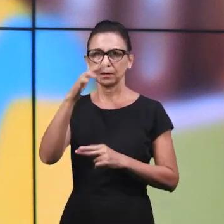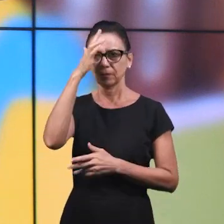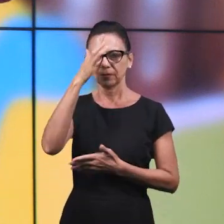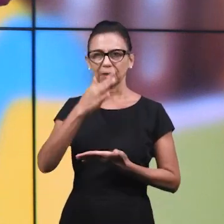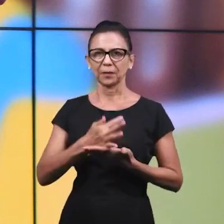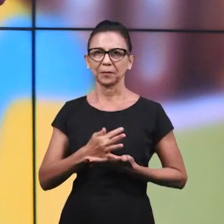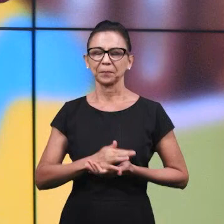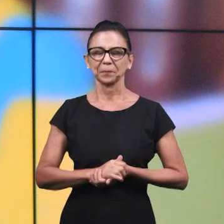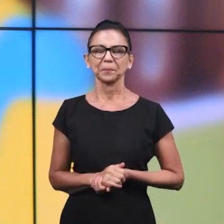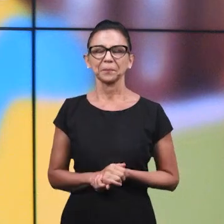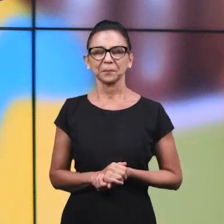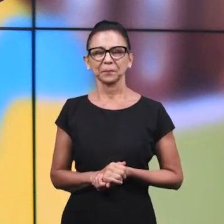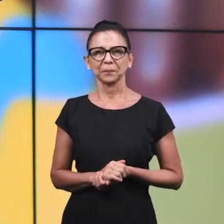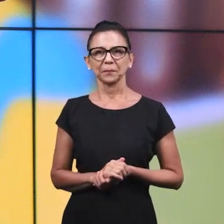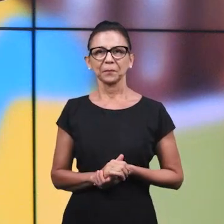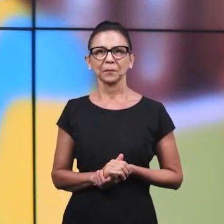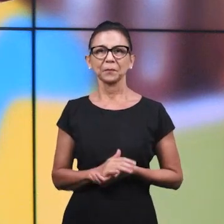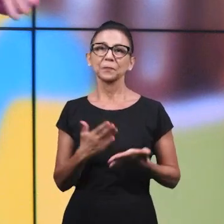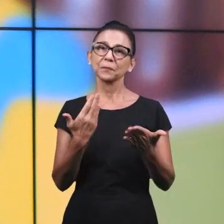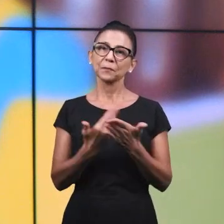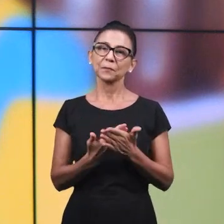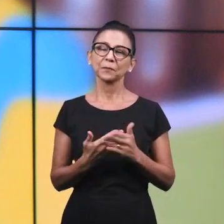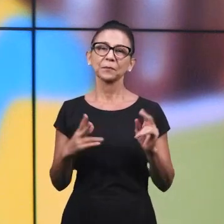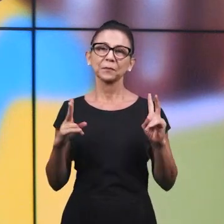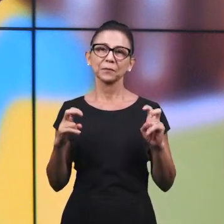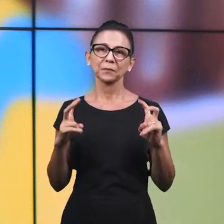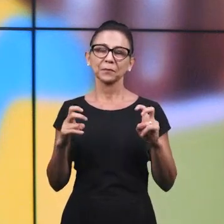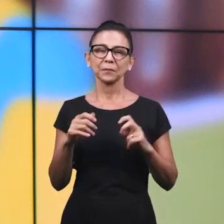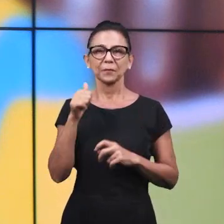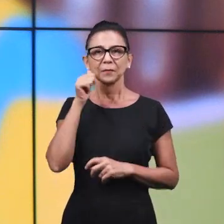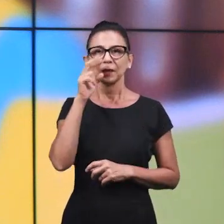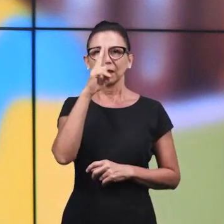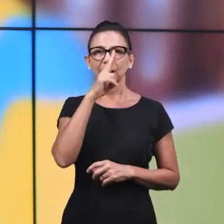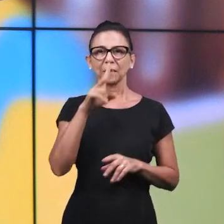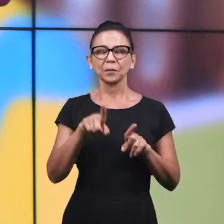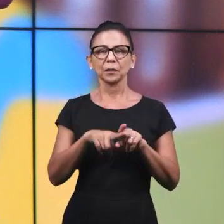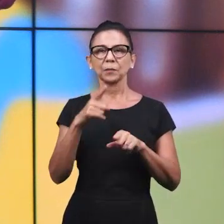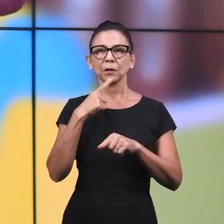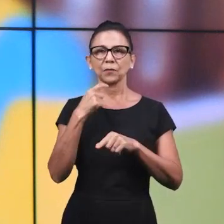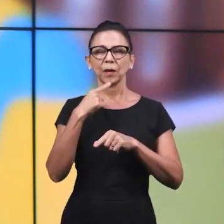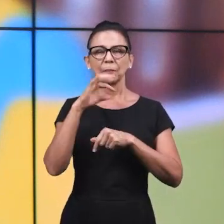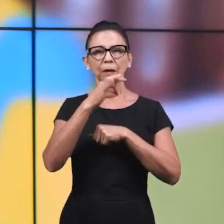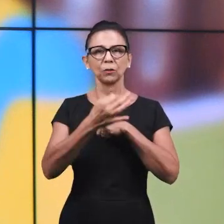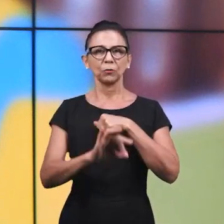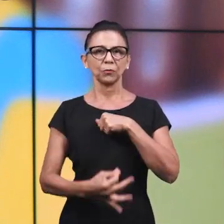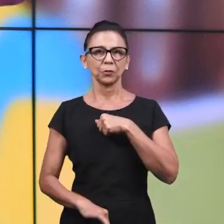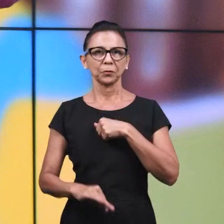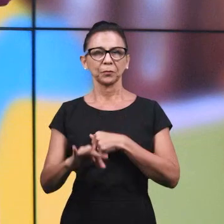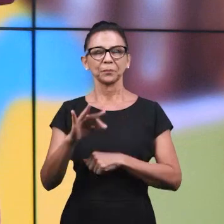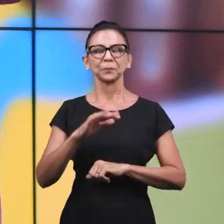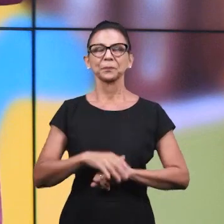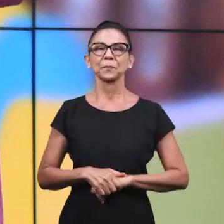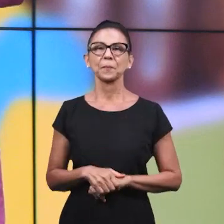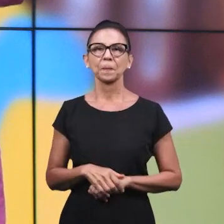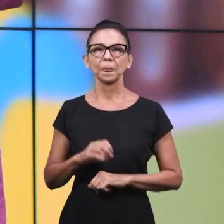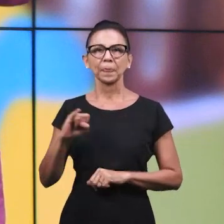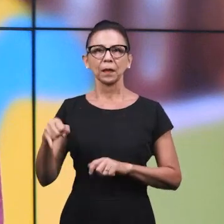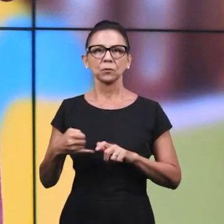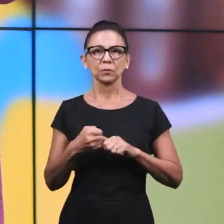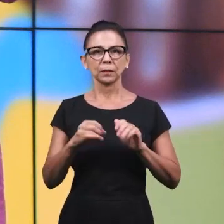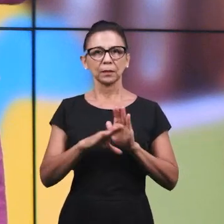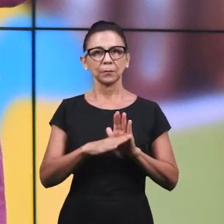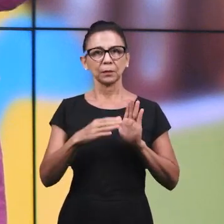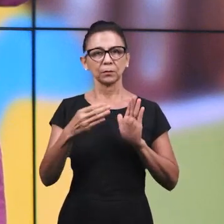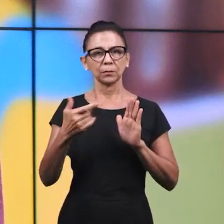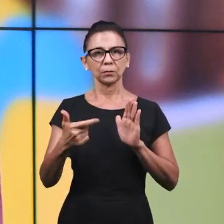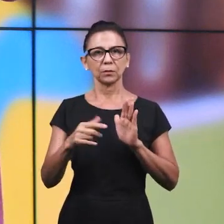foi pour sa vie et toute sa famille. Notre étude aujourd'hui, donc, est sur Rahab et le fil écarlate.